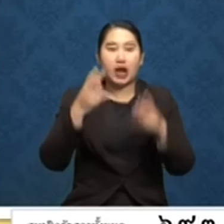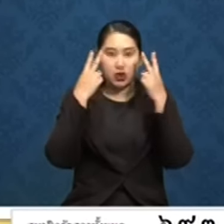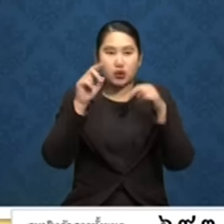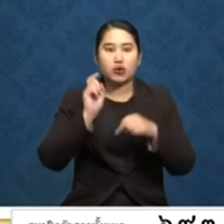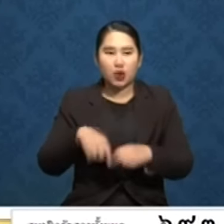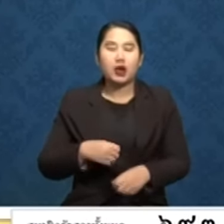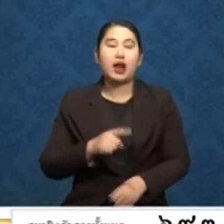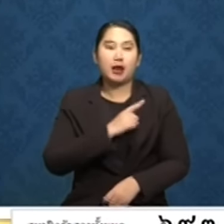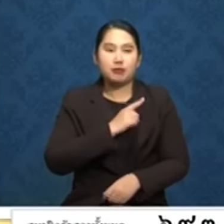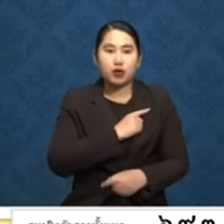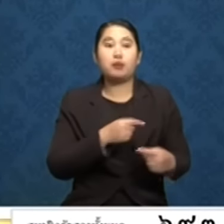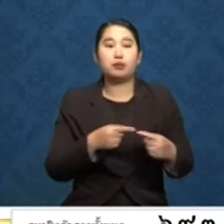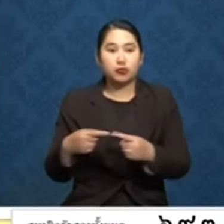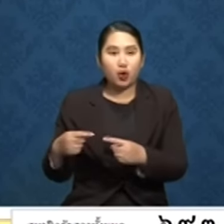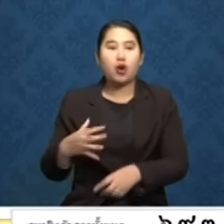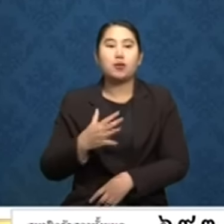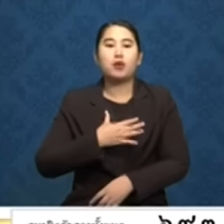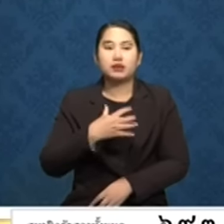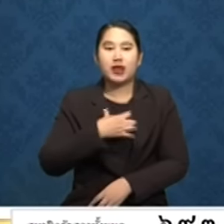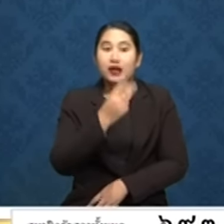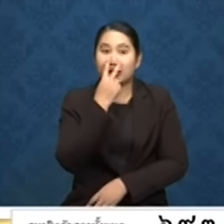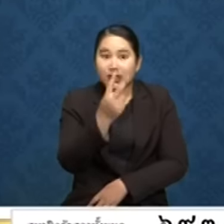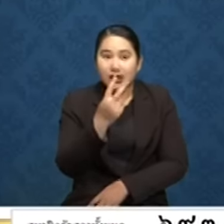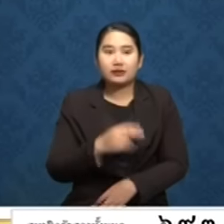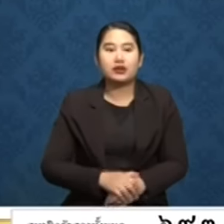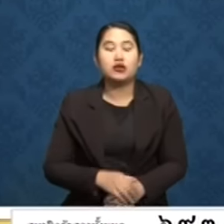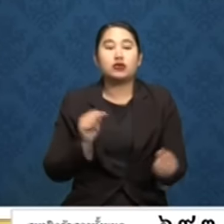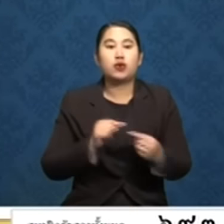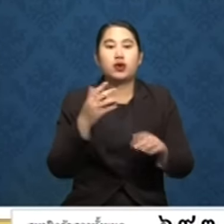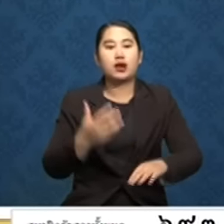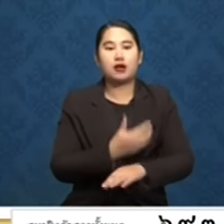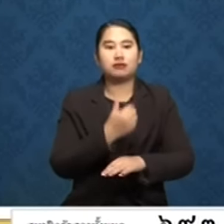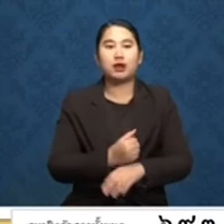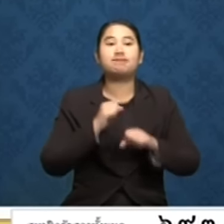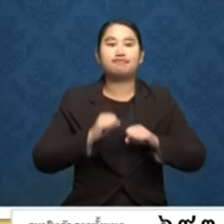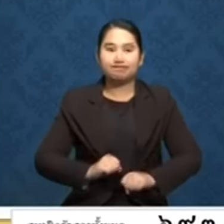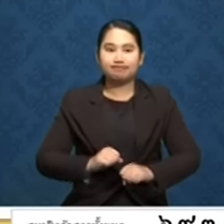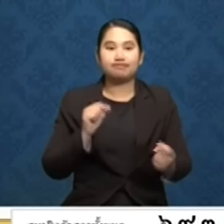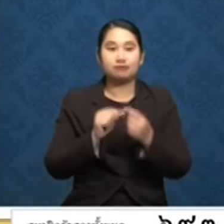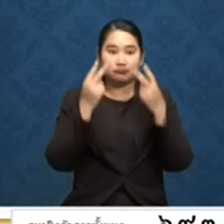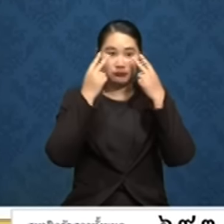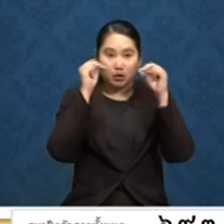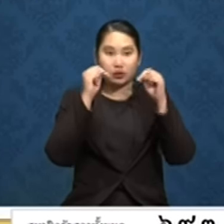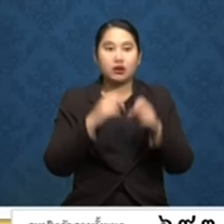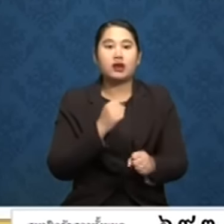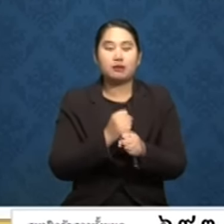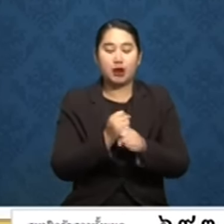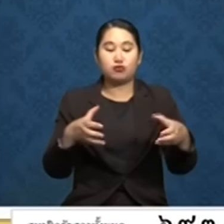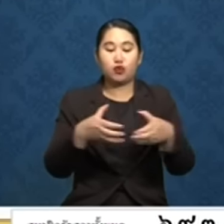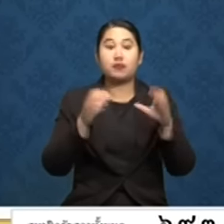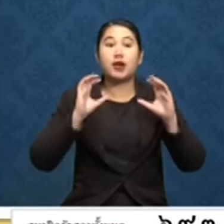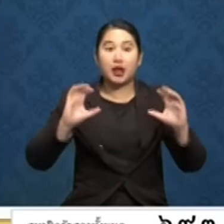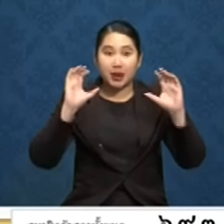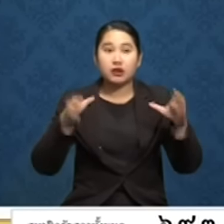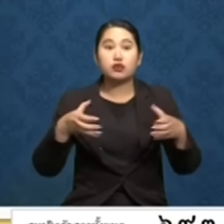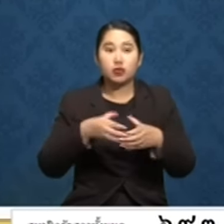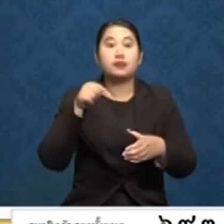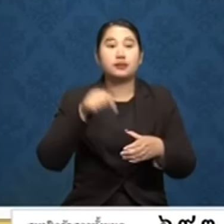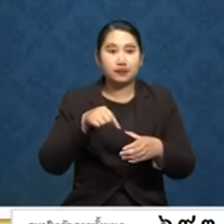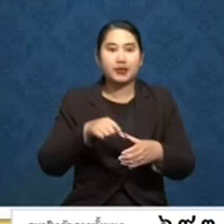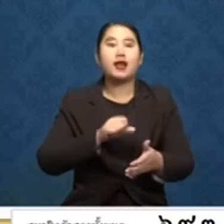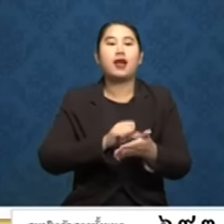บกรับต่อผมอยากเห็นการแสดงความกล้าหาญในทางการเมืองของนายกรัฐมนตรีและรัฐบาลชุดนี้ครับม